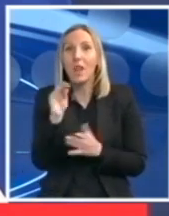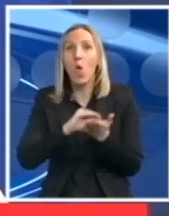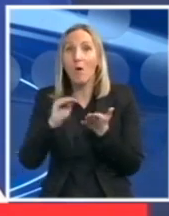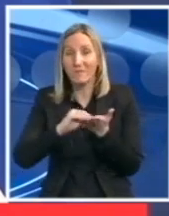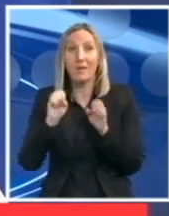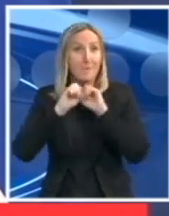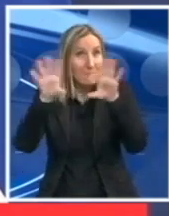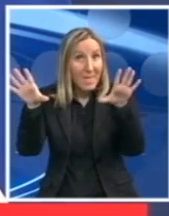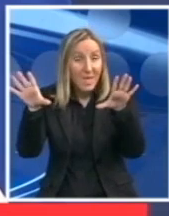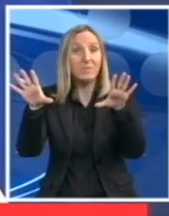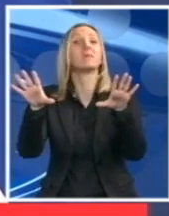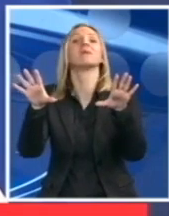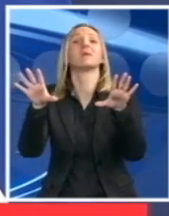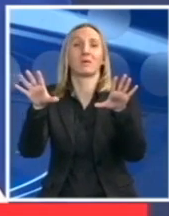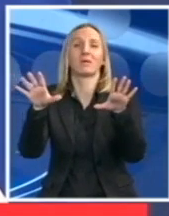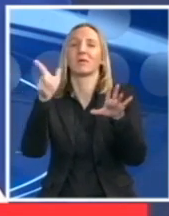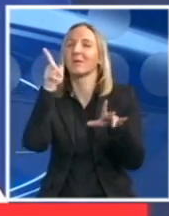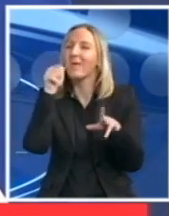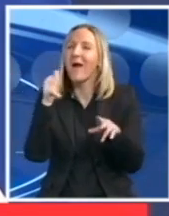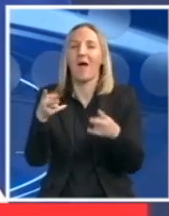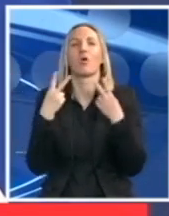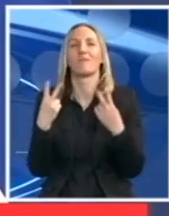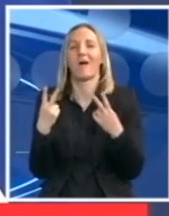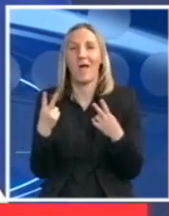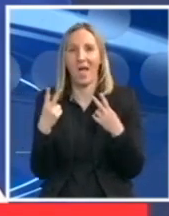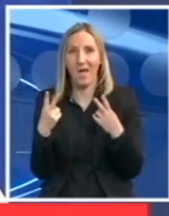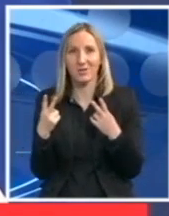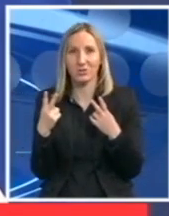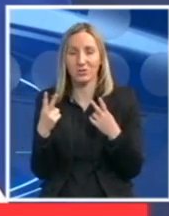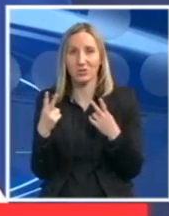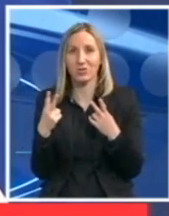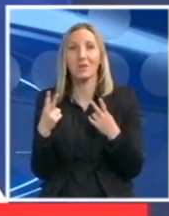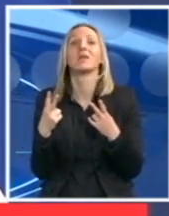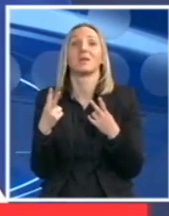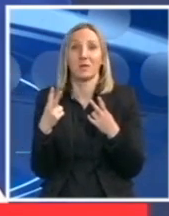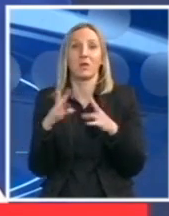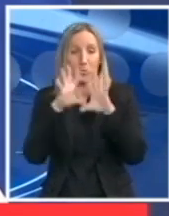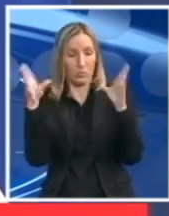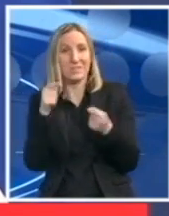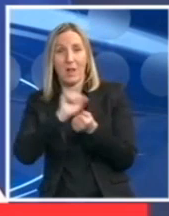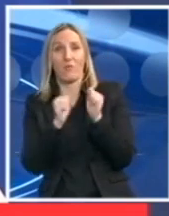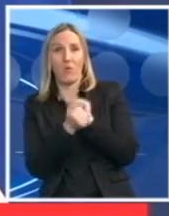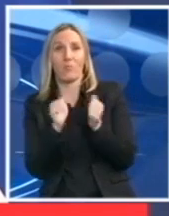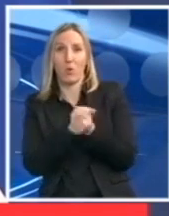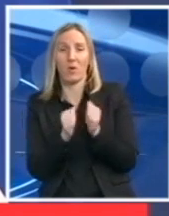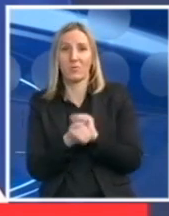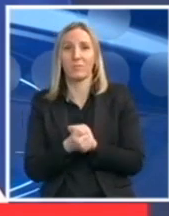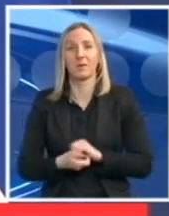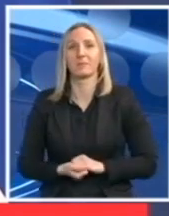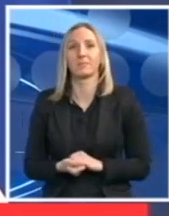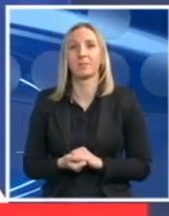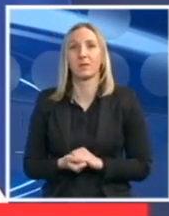generalno medije, kolege novinari, jako, jako bitna karika u čitavom ovom procesu i našoj